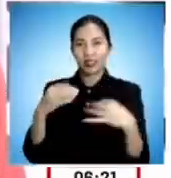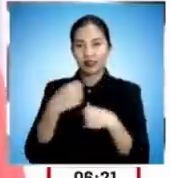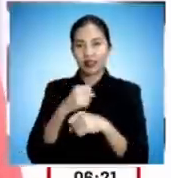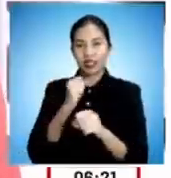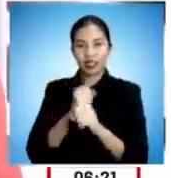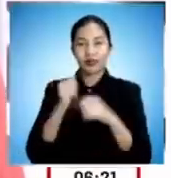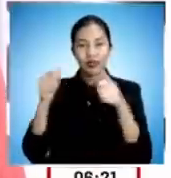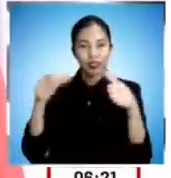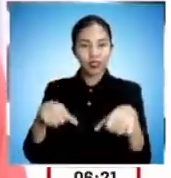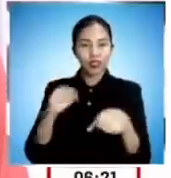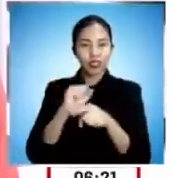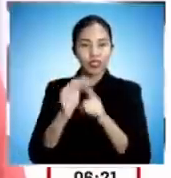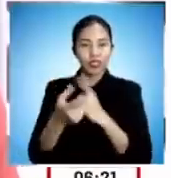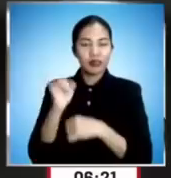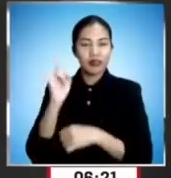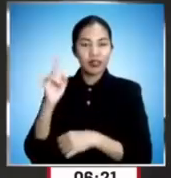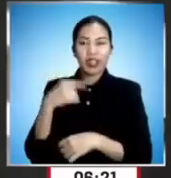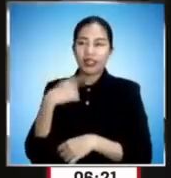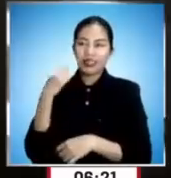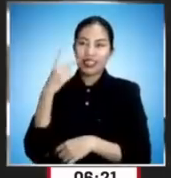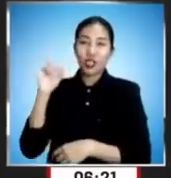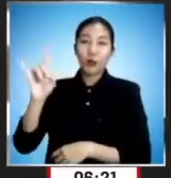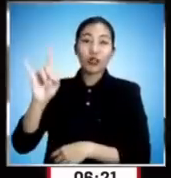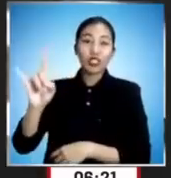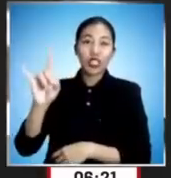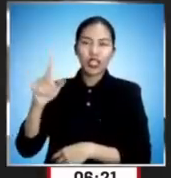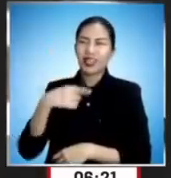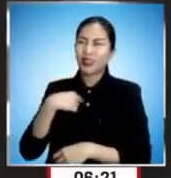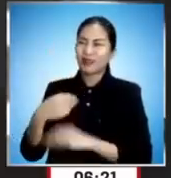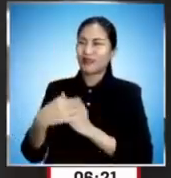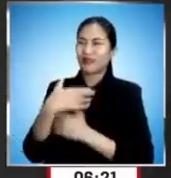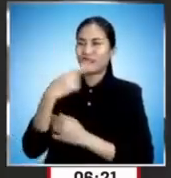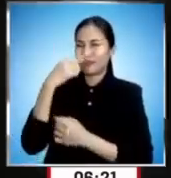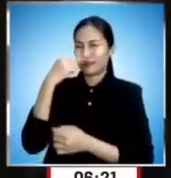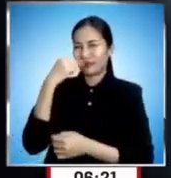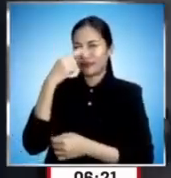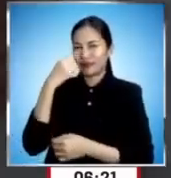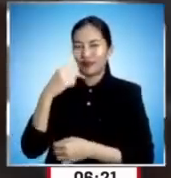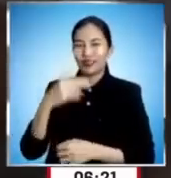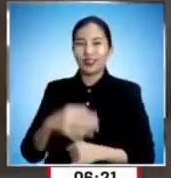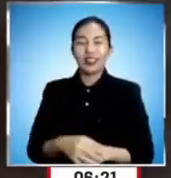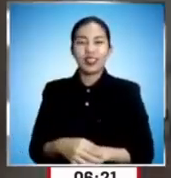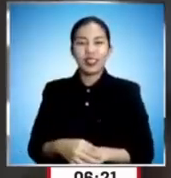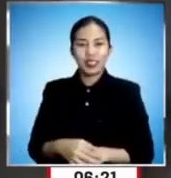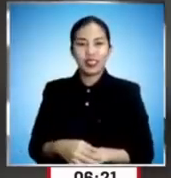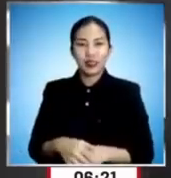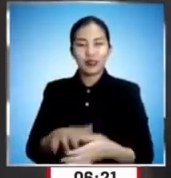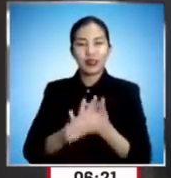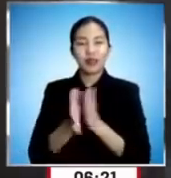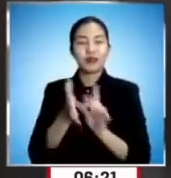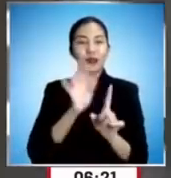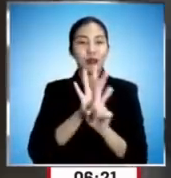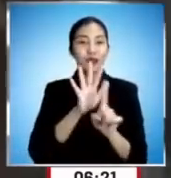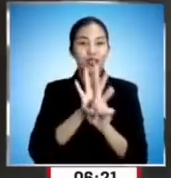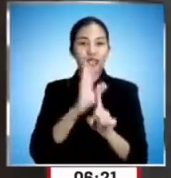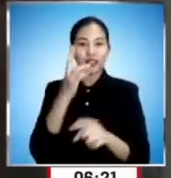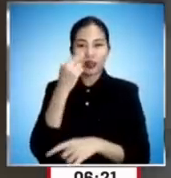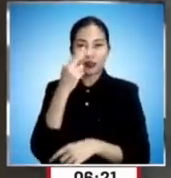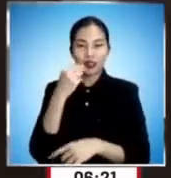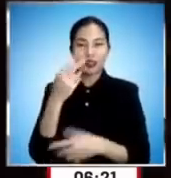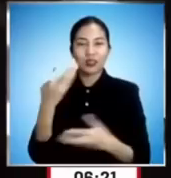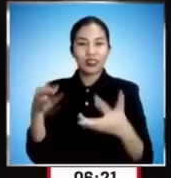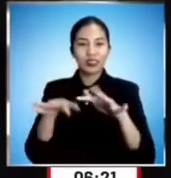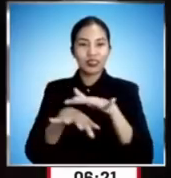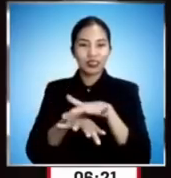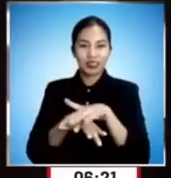isang commercial to. So, sobrang tawang-tawa ko doon. Since nakilala din kami sa comedy, ngayon pinag-merge namin yung comedy